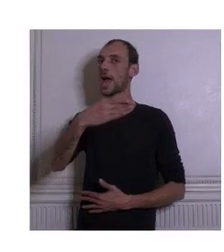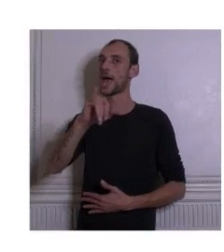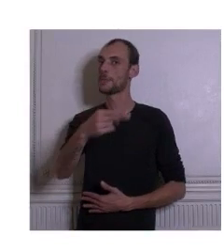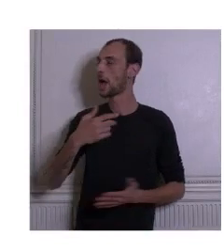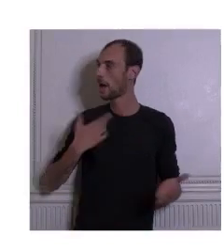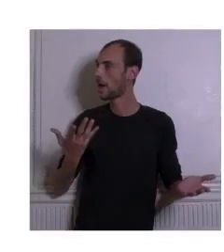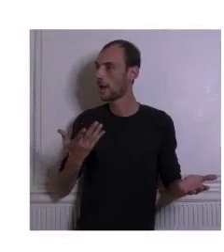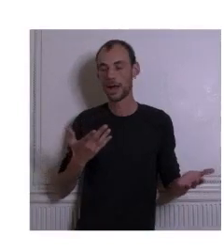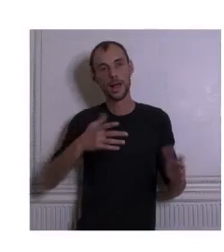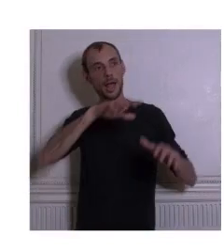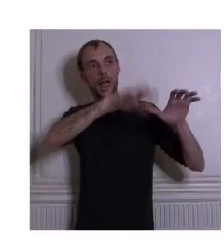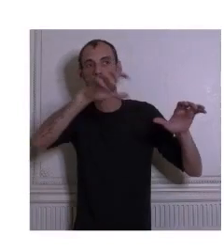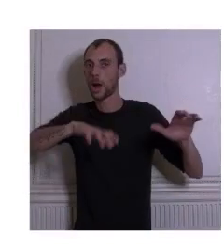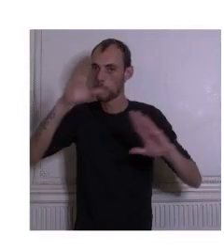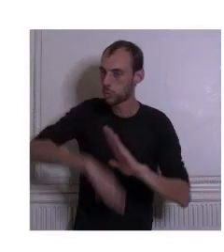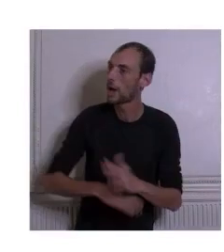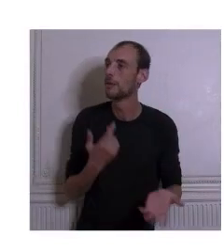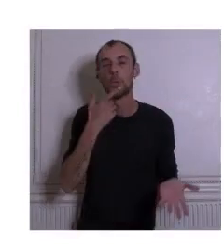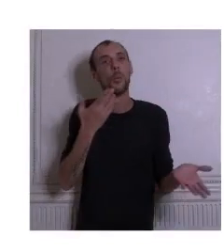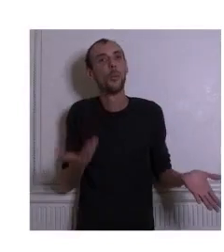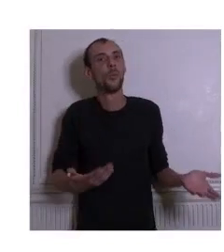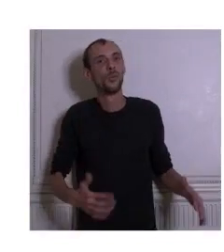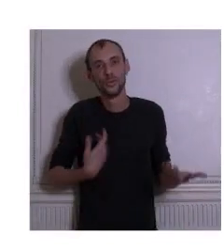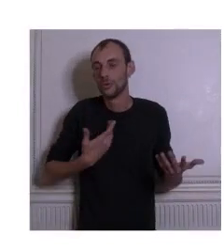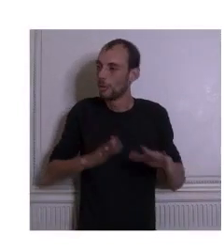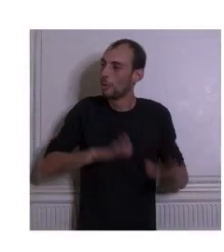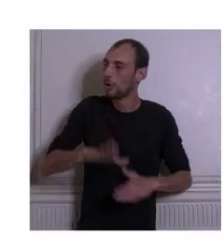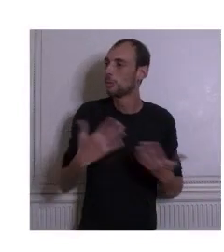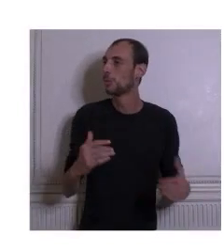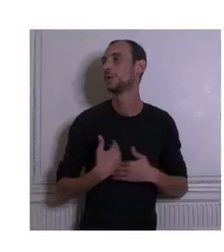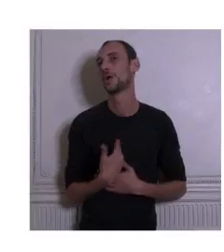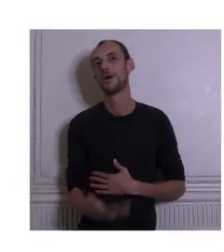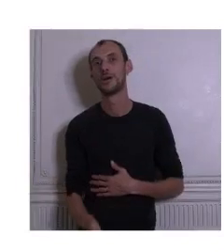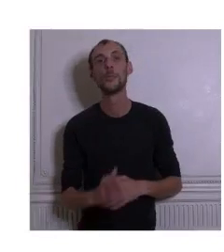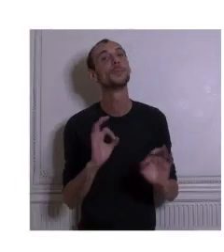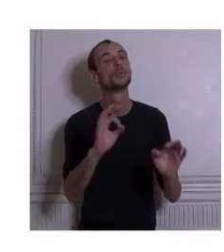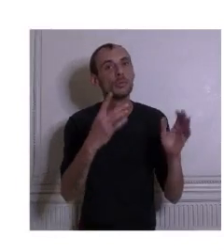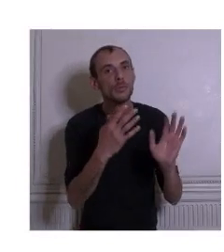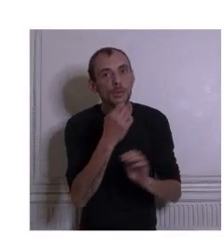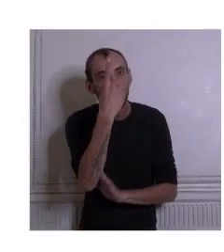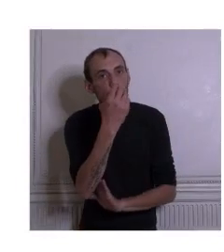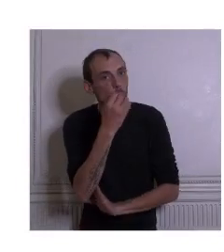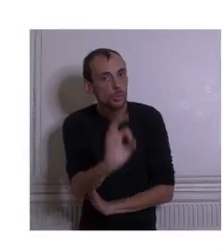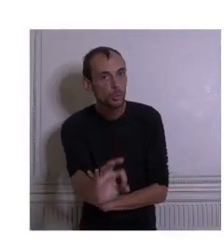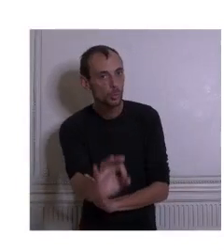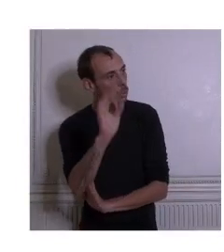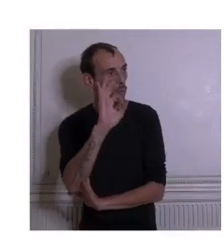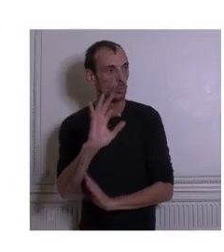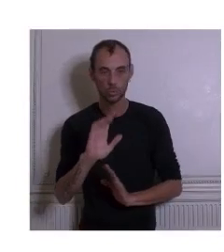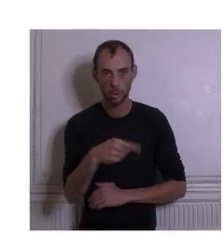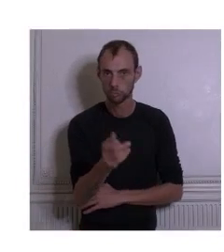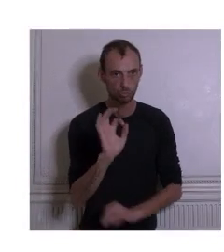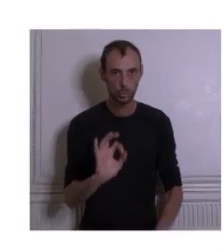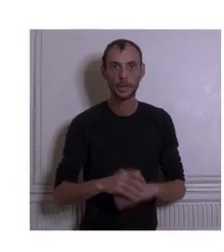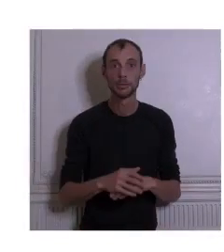Juste, c'était une remarque. J'ai pas compris votre remarque parce que c'est pas lui qui va mettre ou elle. De suivi. Oui, mais quand on met suivre